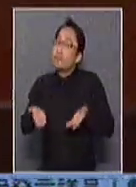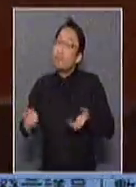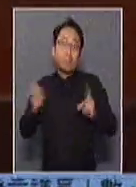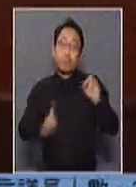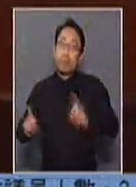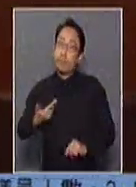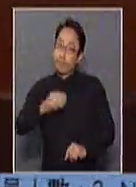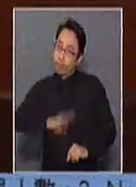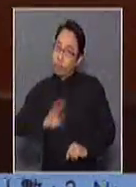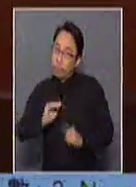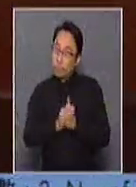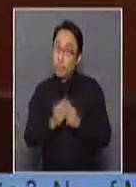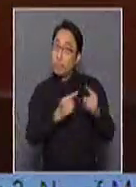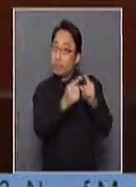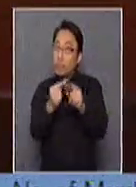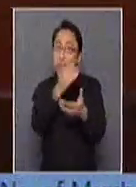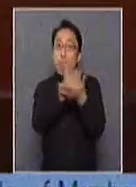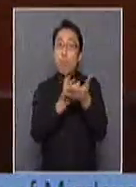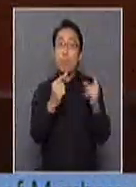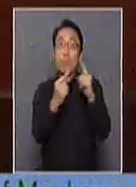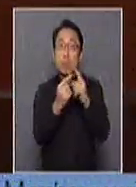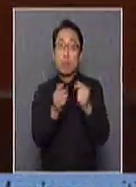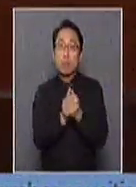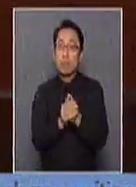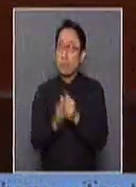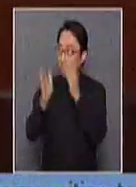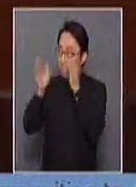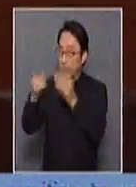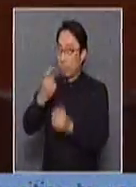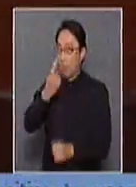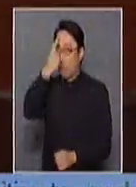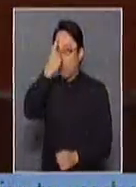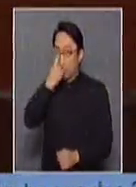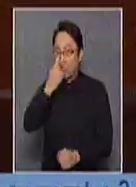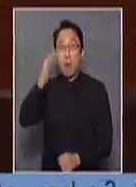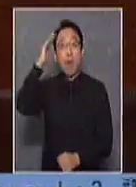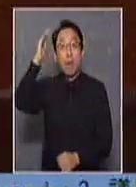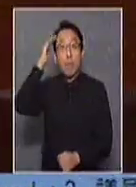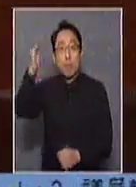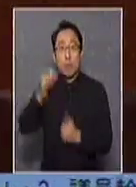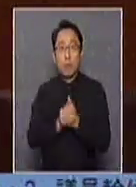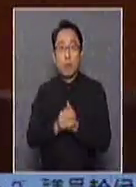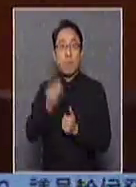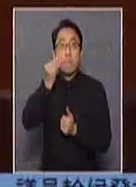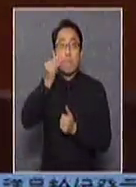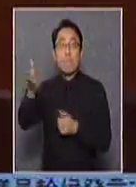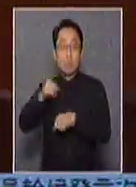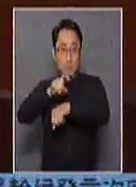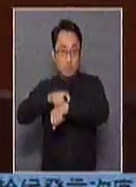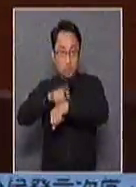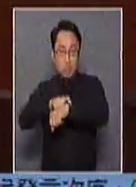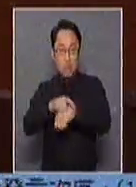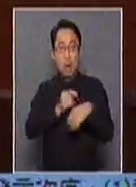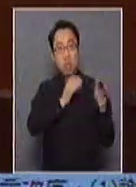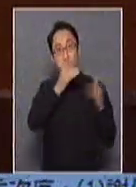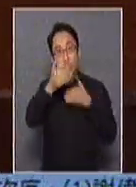有部分市民對梁振英是抱有期望，是希望給他時間，給他空間去